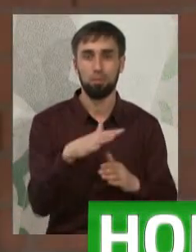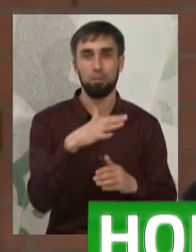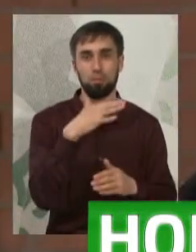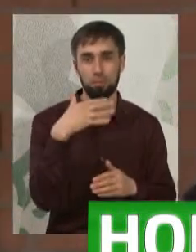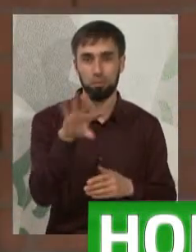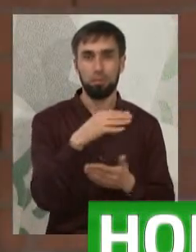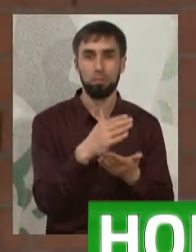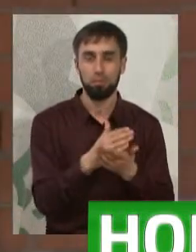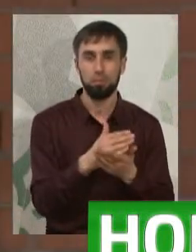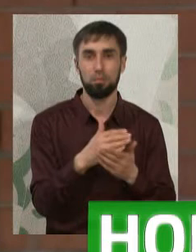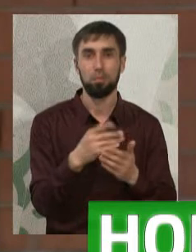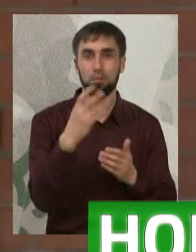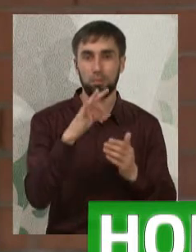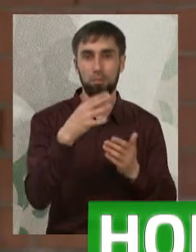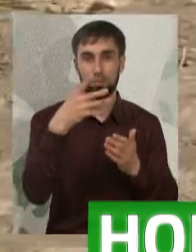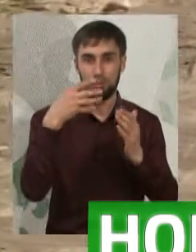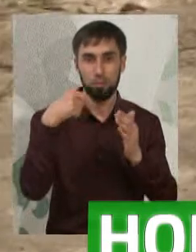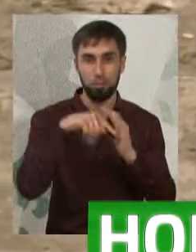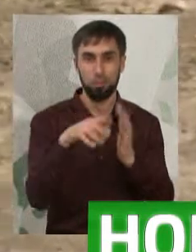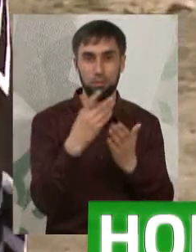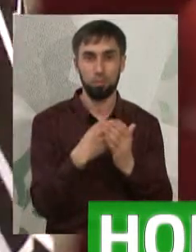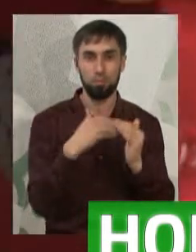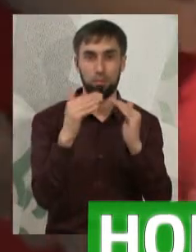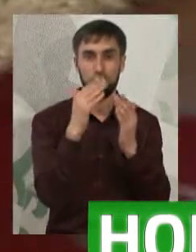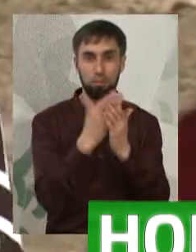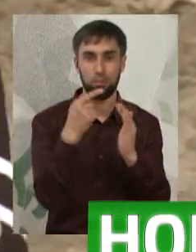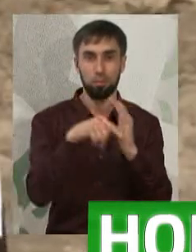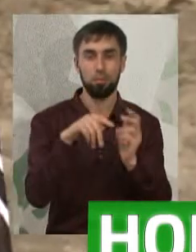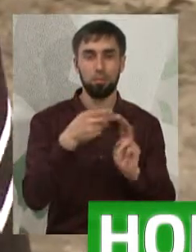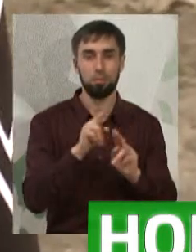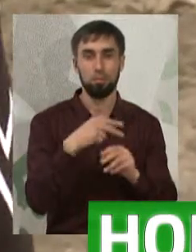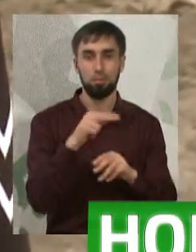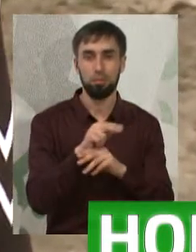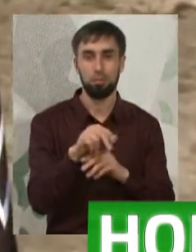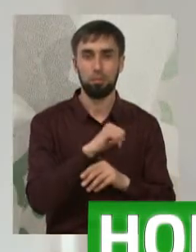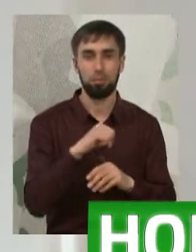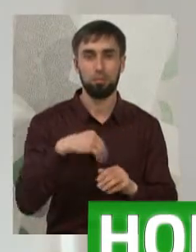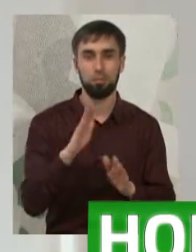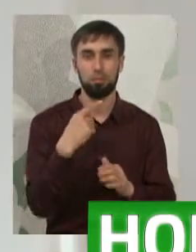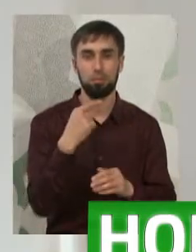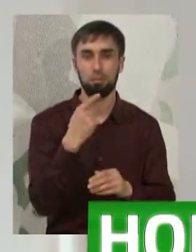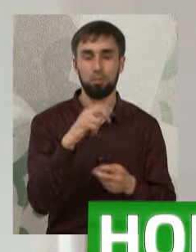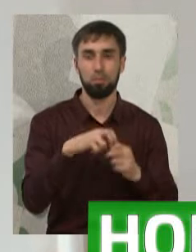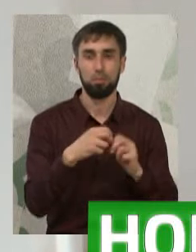под собственной крышей. Больше им не придется кочевать по съемным домам или уйтиться у родственников.